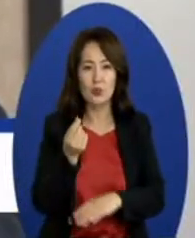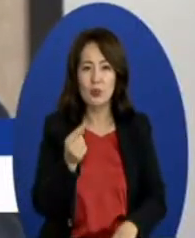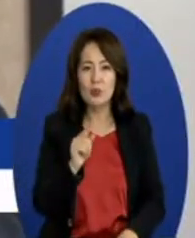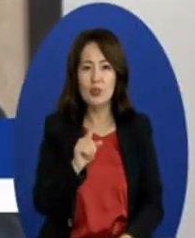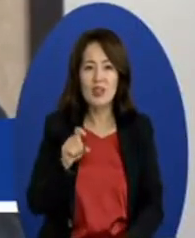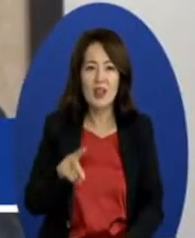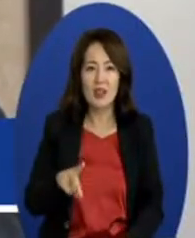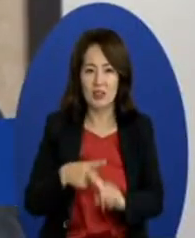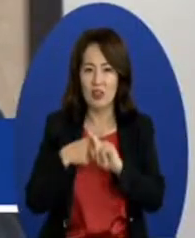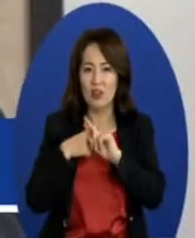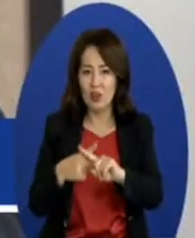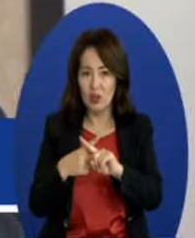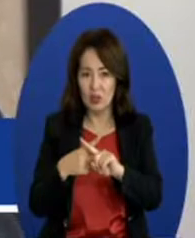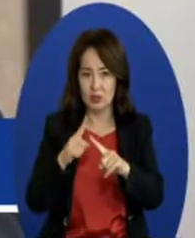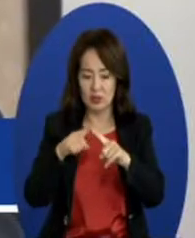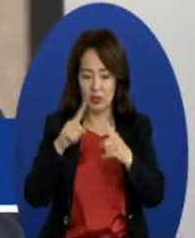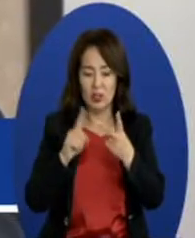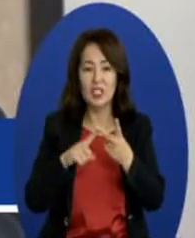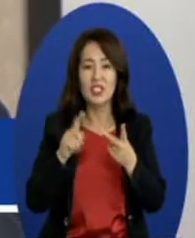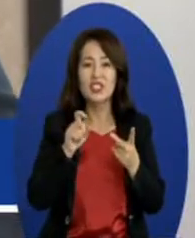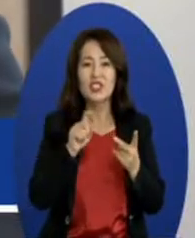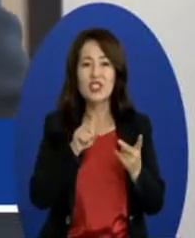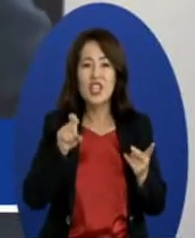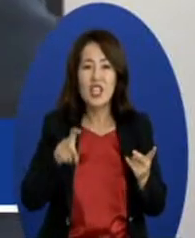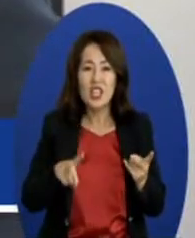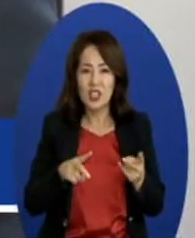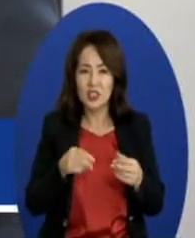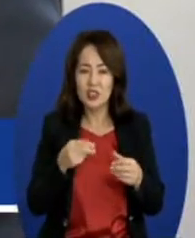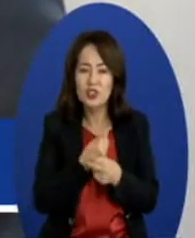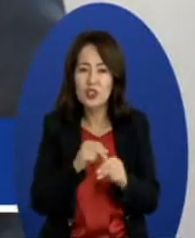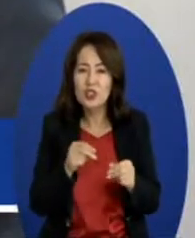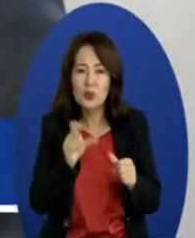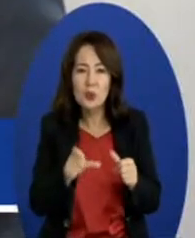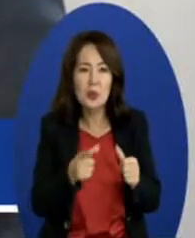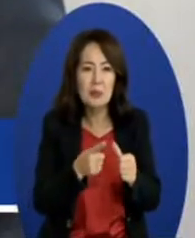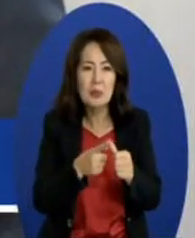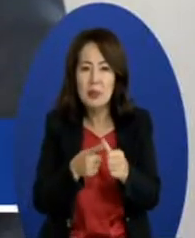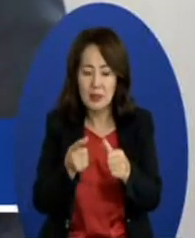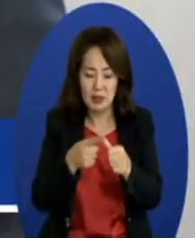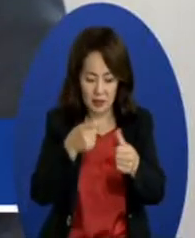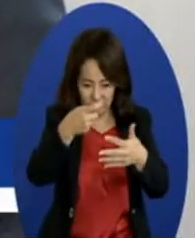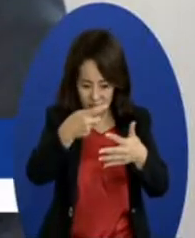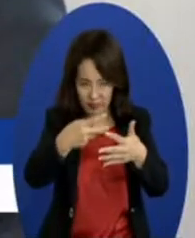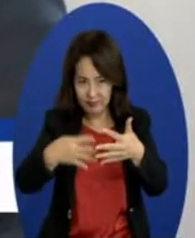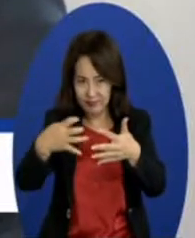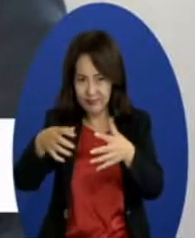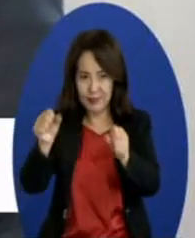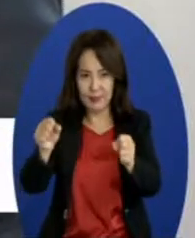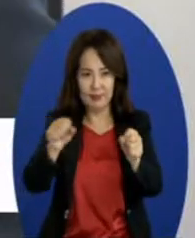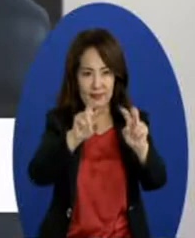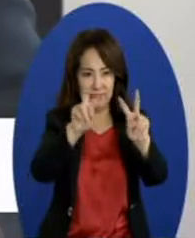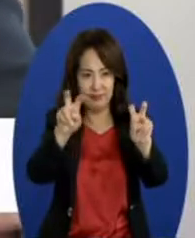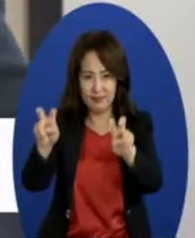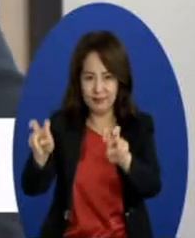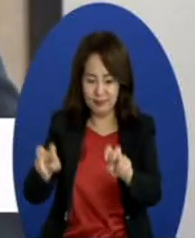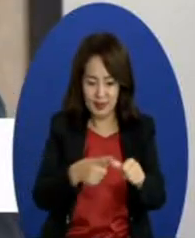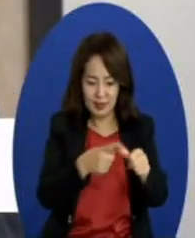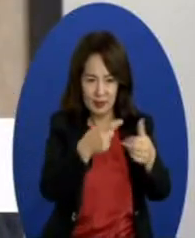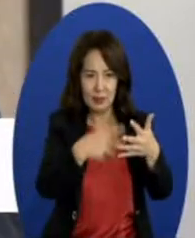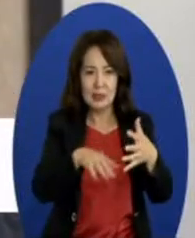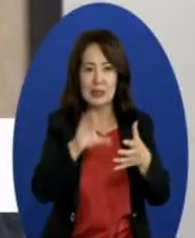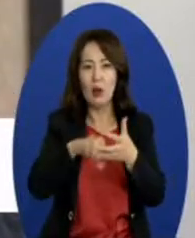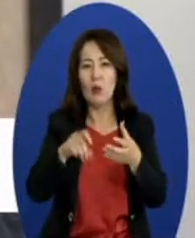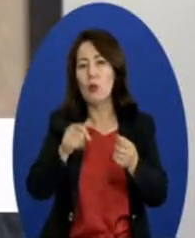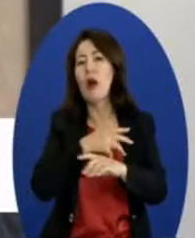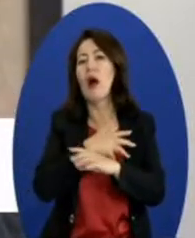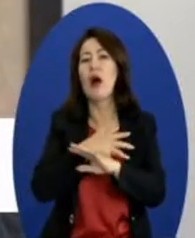хориглоё. Зээл чөлөөлөх үйл ажиллагааг эрхэлдэг этгээдийг бүртгэлжүүлээ. Манай санхүүгийн секторын өөрийнх нь ийм